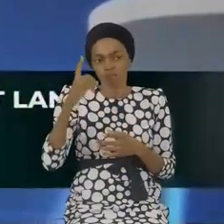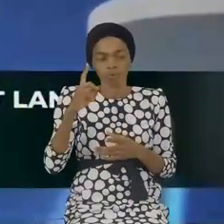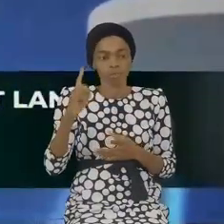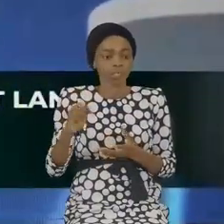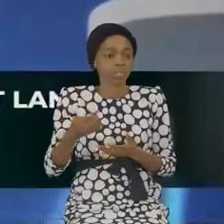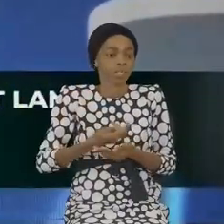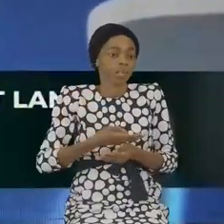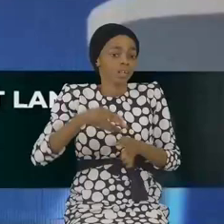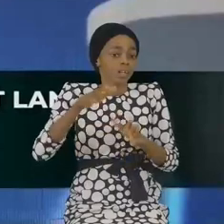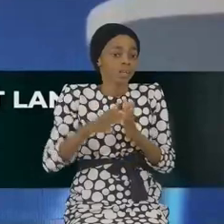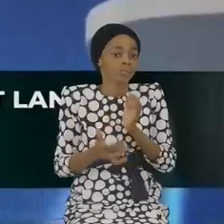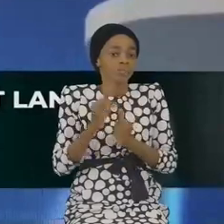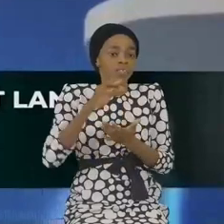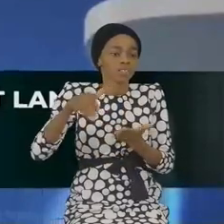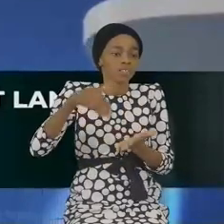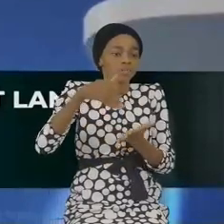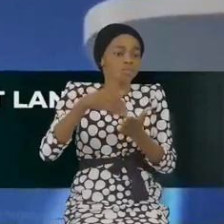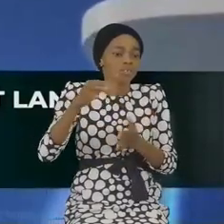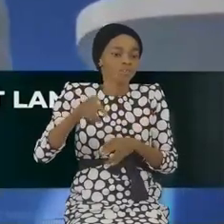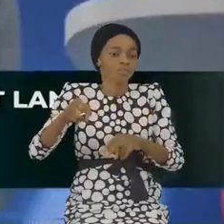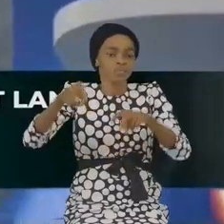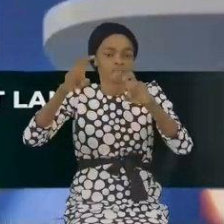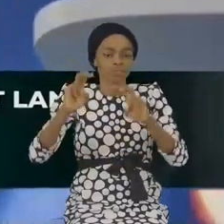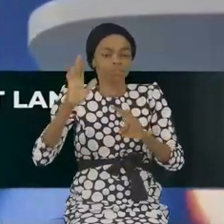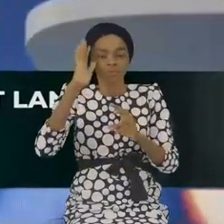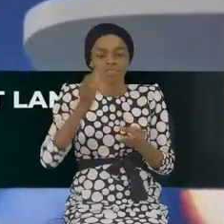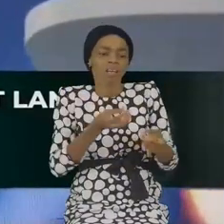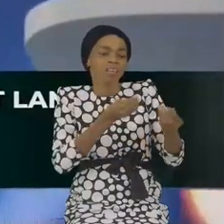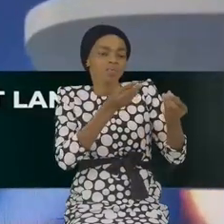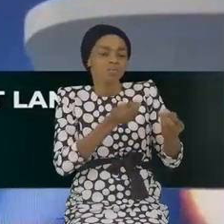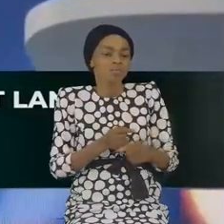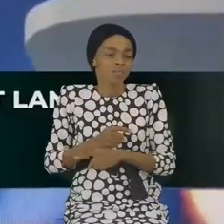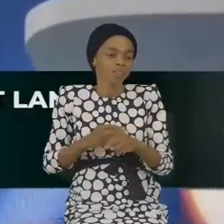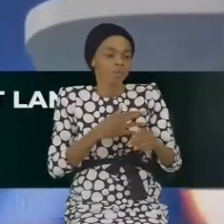les paîtra et les conduira aux sources des eaux de la vie.